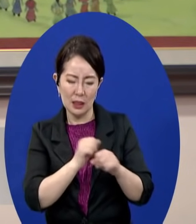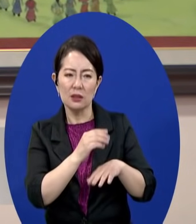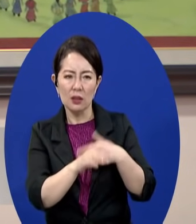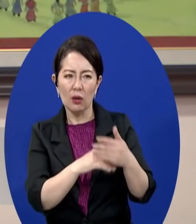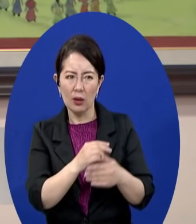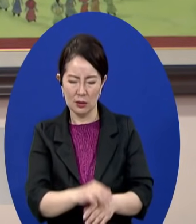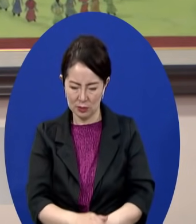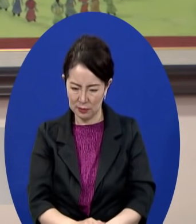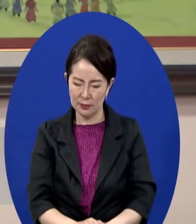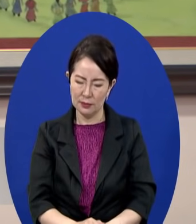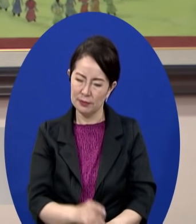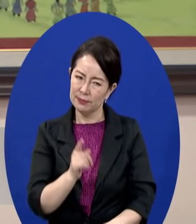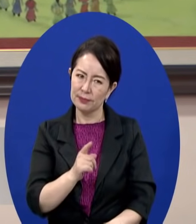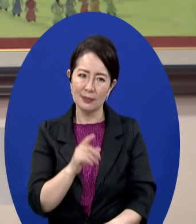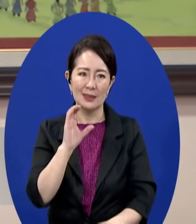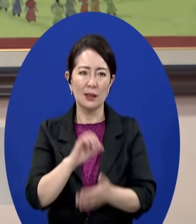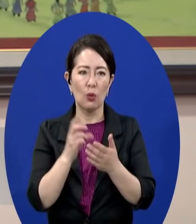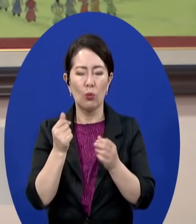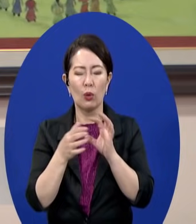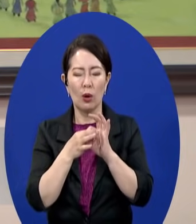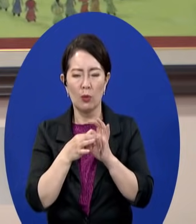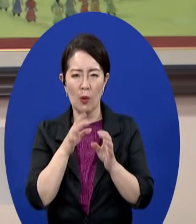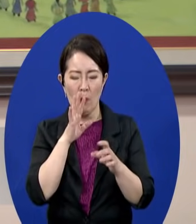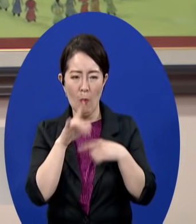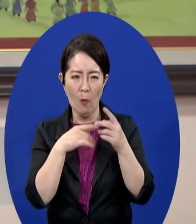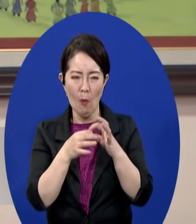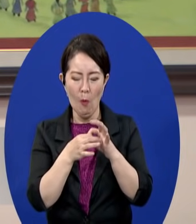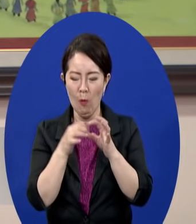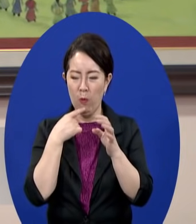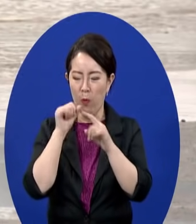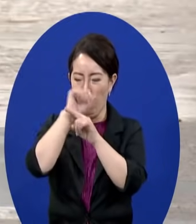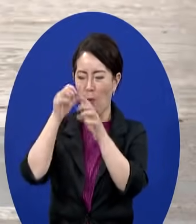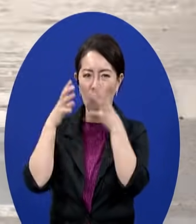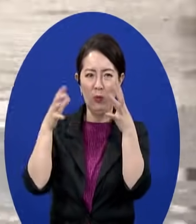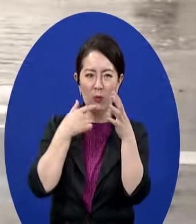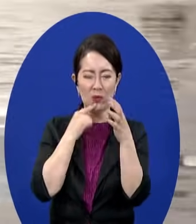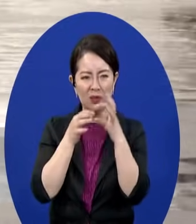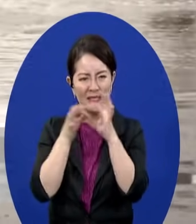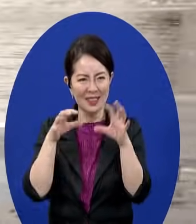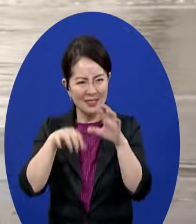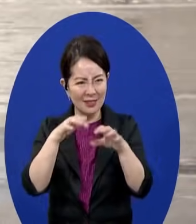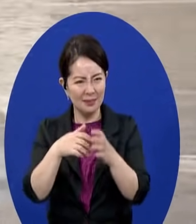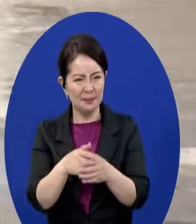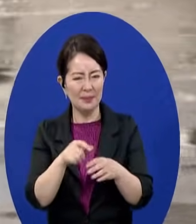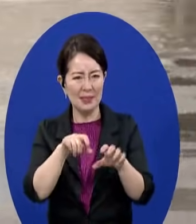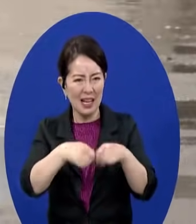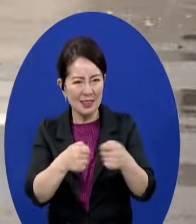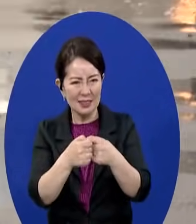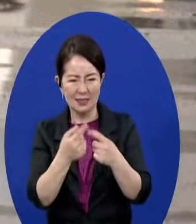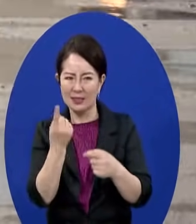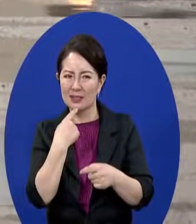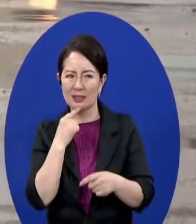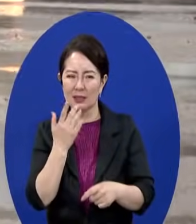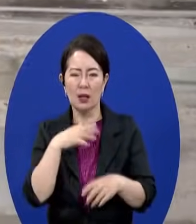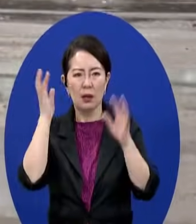бол бас санхүү мөнгөтэй холбоотой байт юм уу? Энэ бол хэцүү асуудал та. Замын эдрэлт нөлөөлж байгаа өөр нэг хүчин зүйл